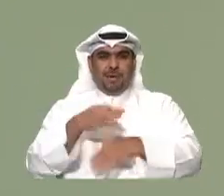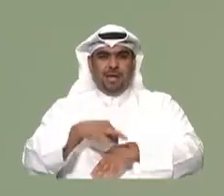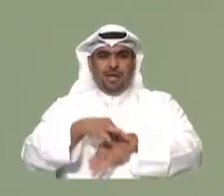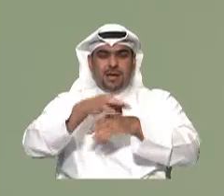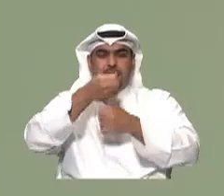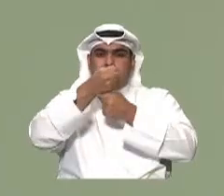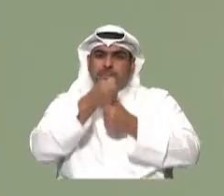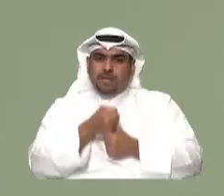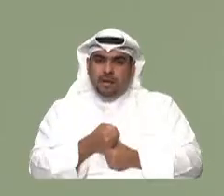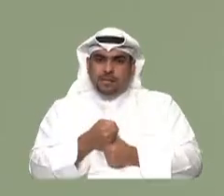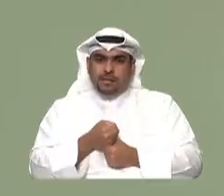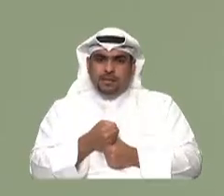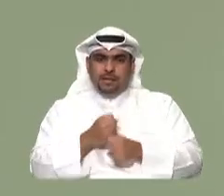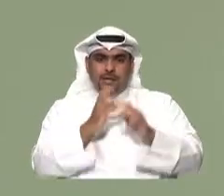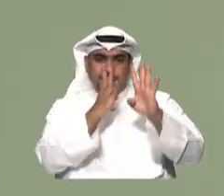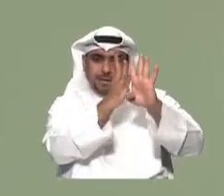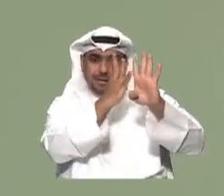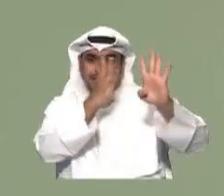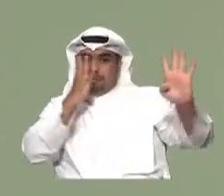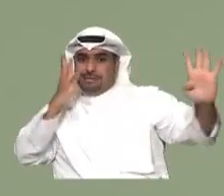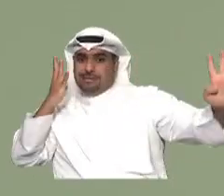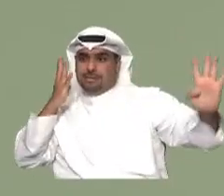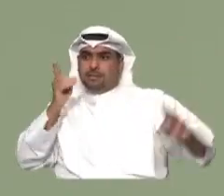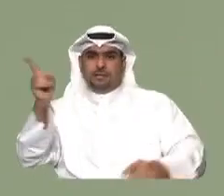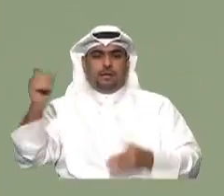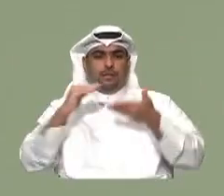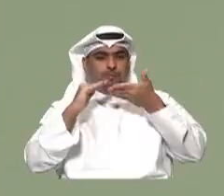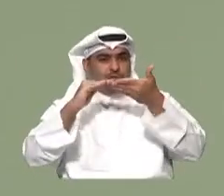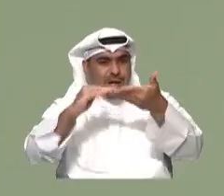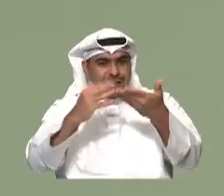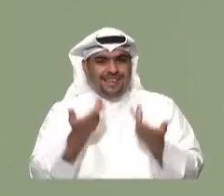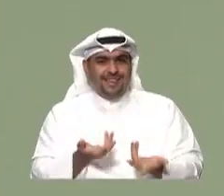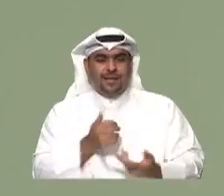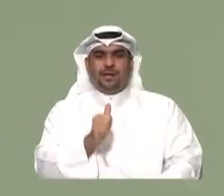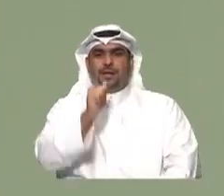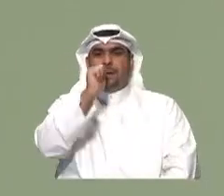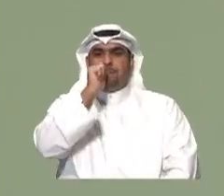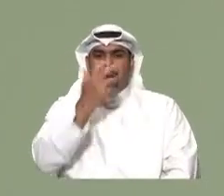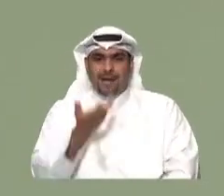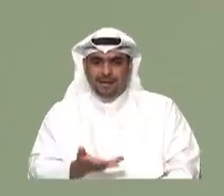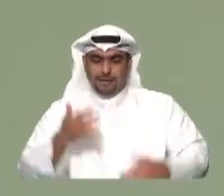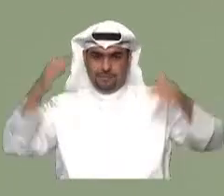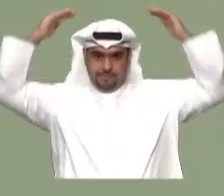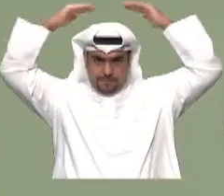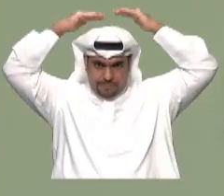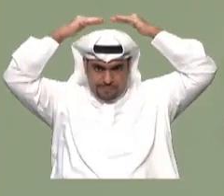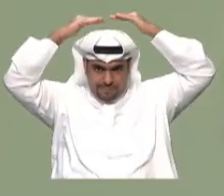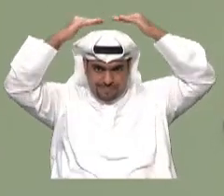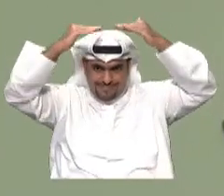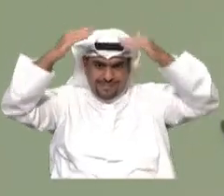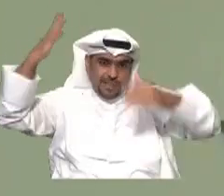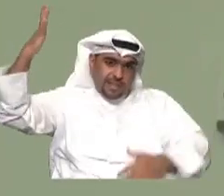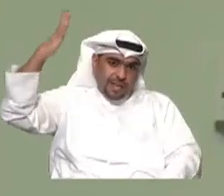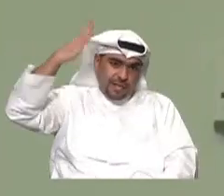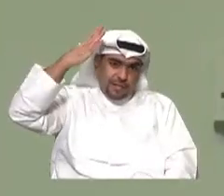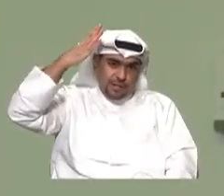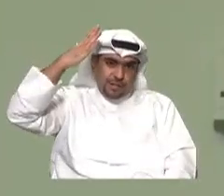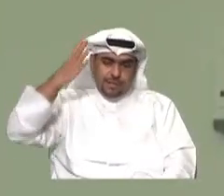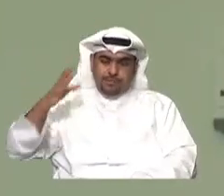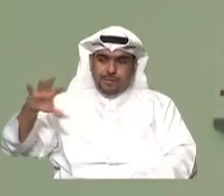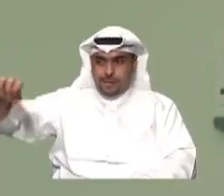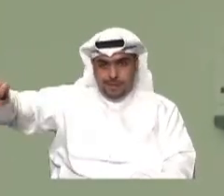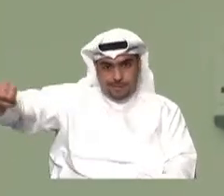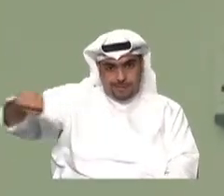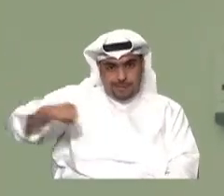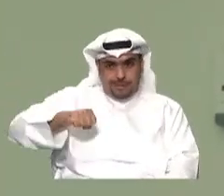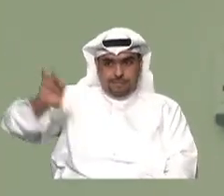ايضا داخل في طابور، فمساعده الانسيابي، وكذلك دور وزاره الداخليه ايضا معانا في تنظيم من البوابه الى مدخل